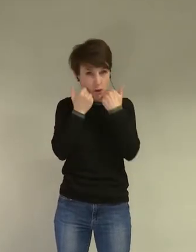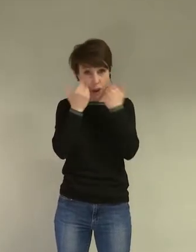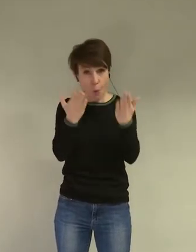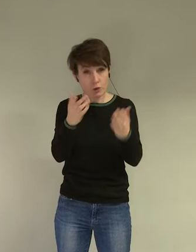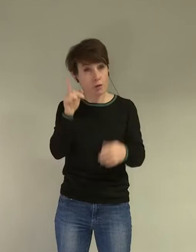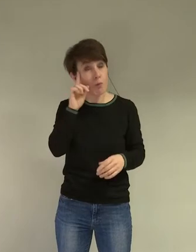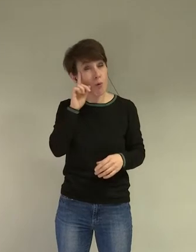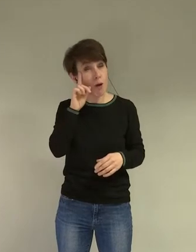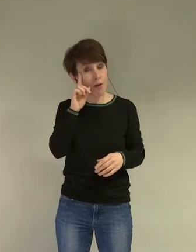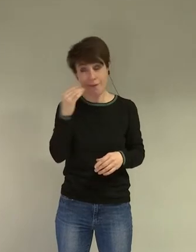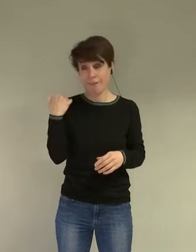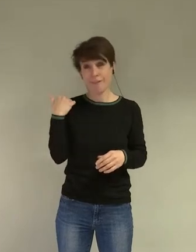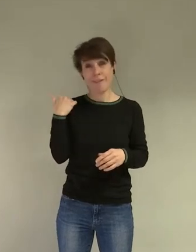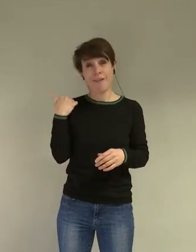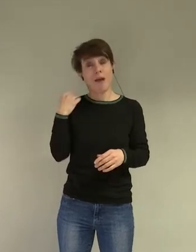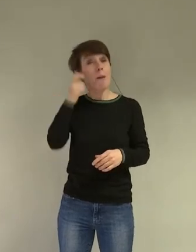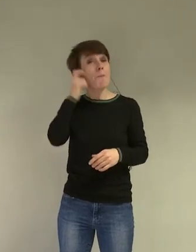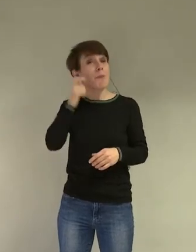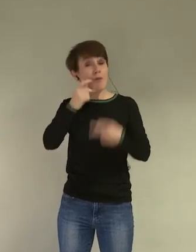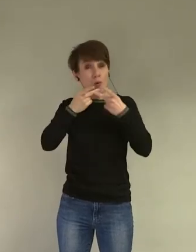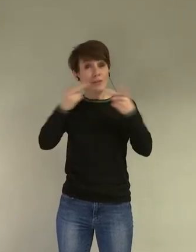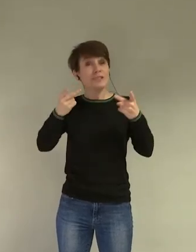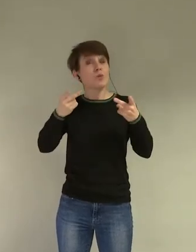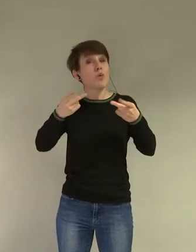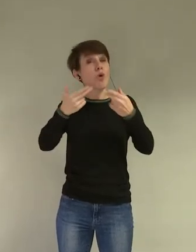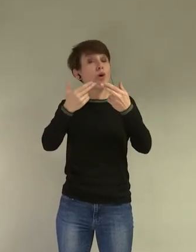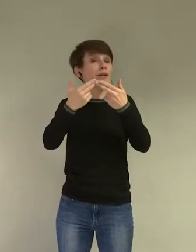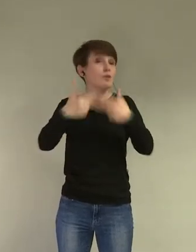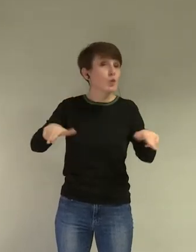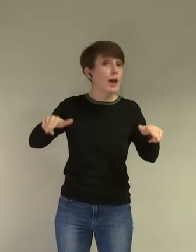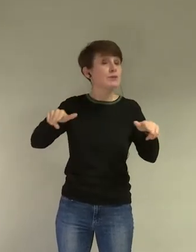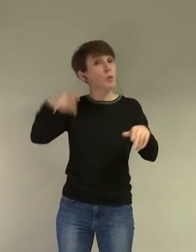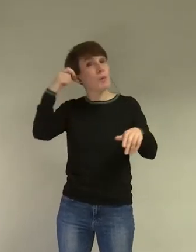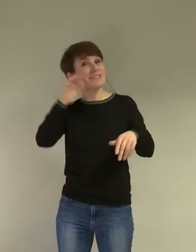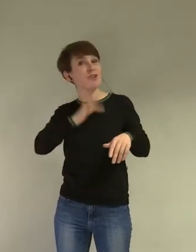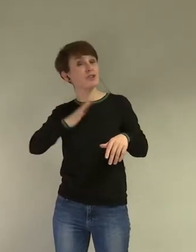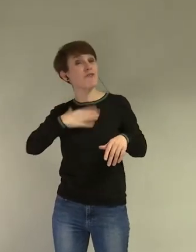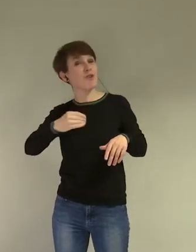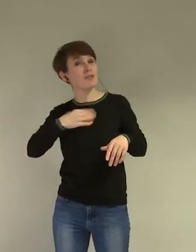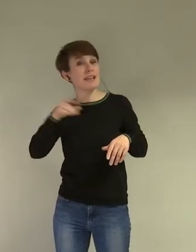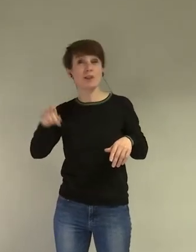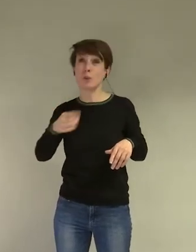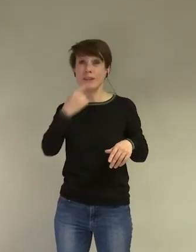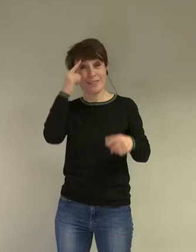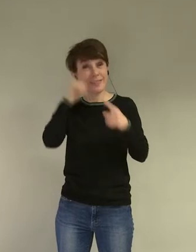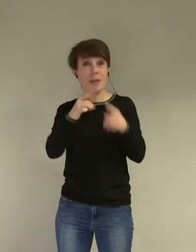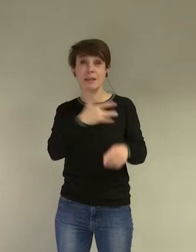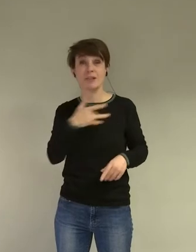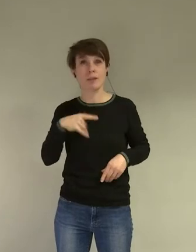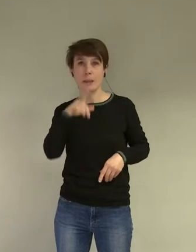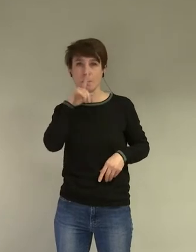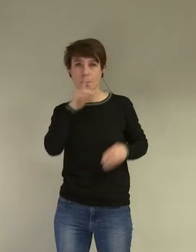discours d'ouverture des manuels macron ce silence en dit long notre santé doit s'appréhender de façon globale au regard de l'environnement